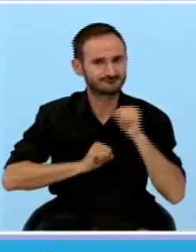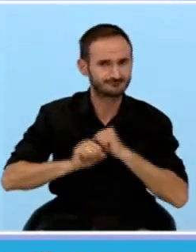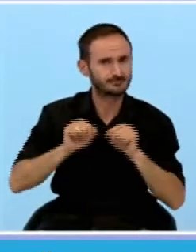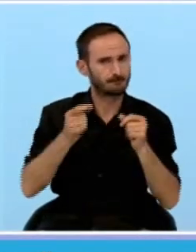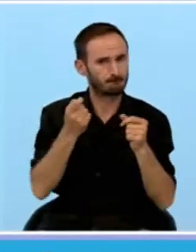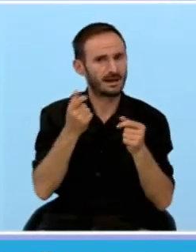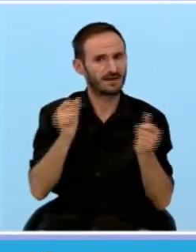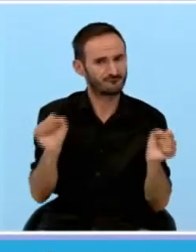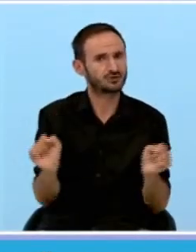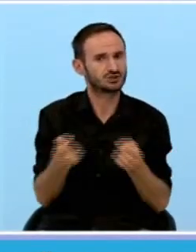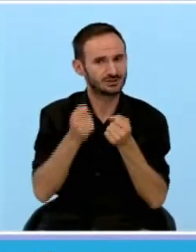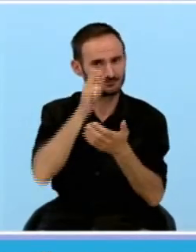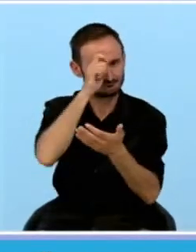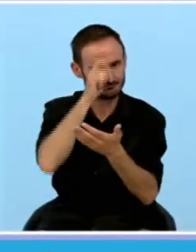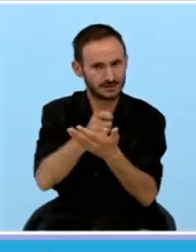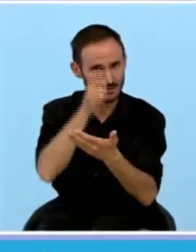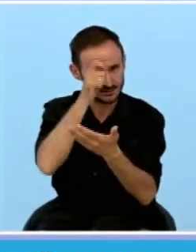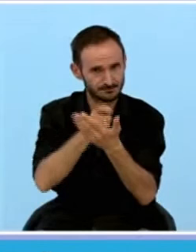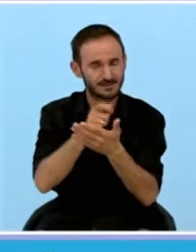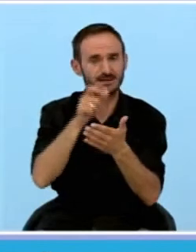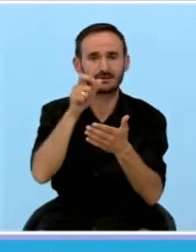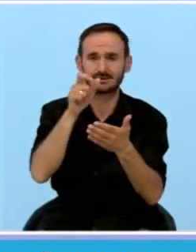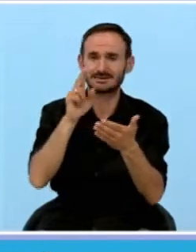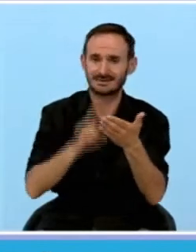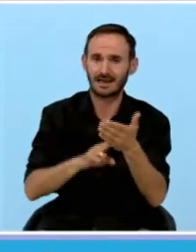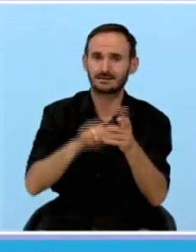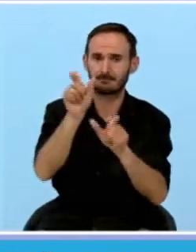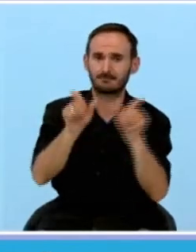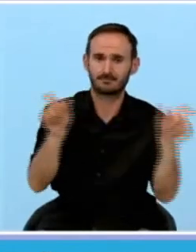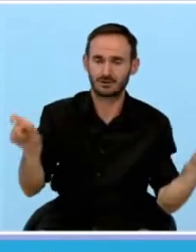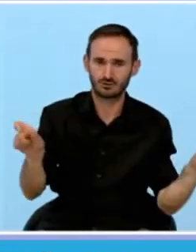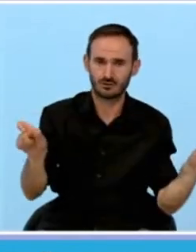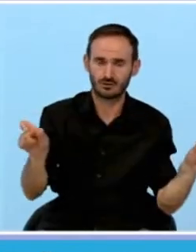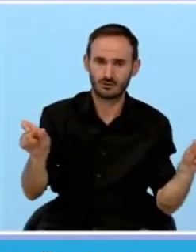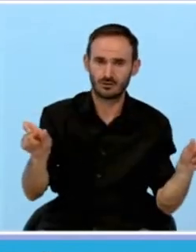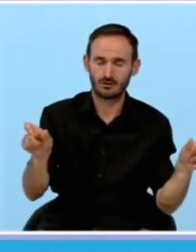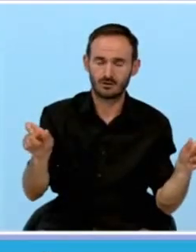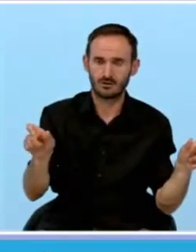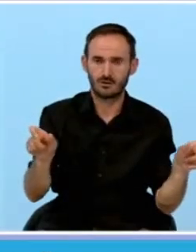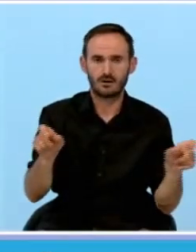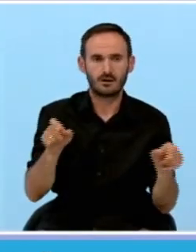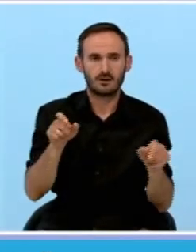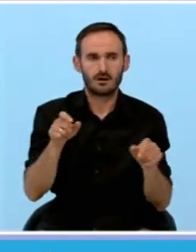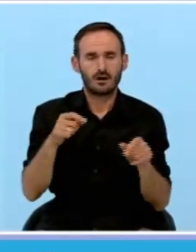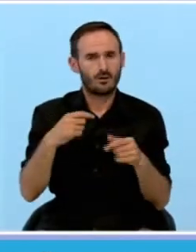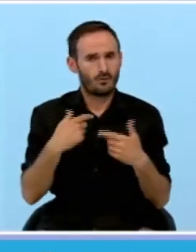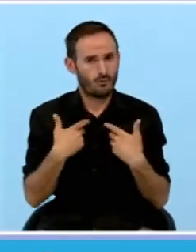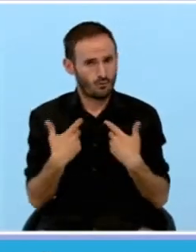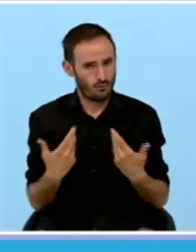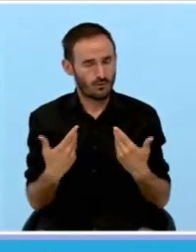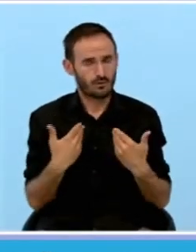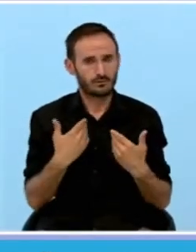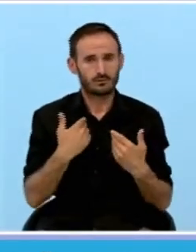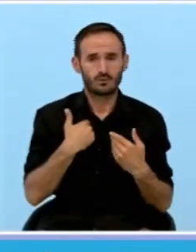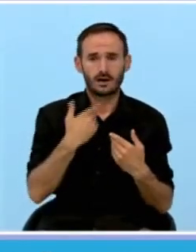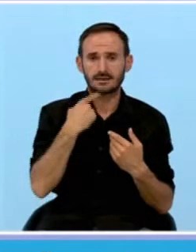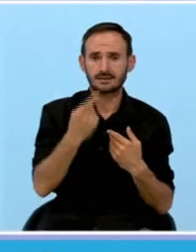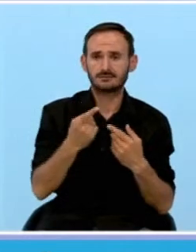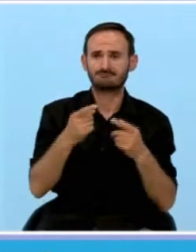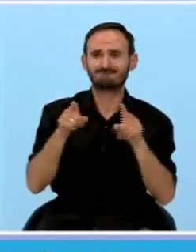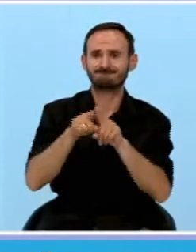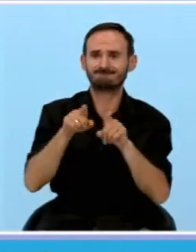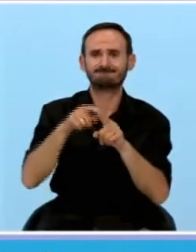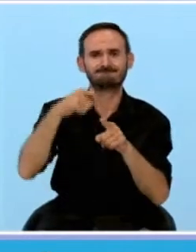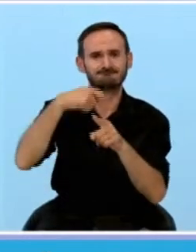të drejtat, respektimi drejtave të njeriut kërkon investim. Ne nuk mund të konsiderojmë investimet kapitale si gjithçka që